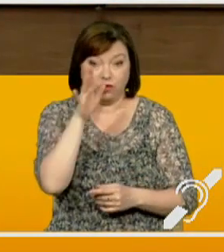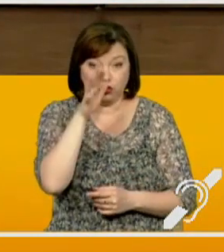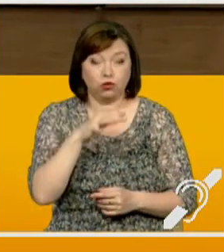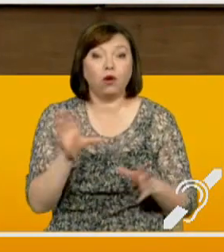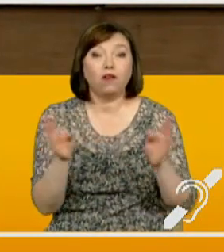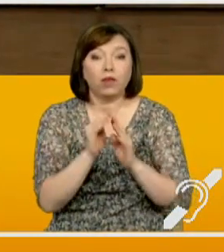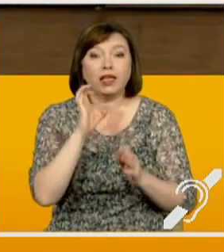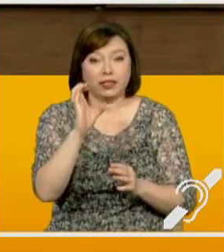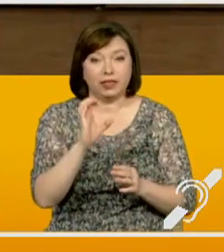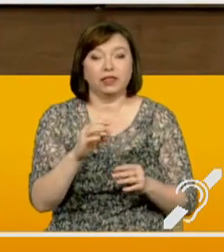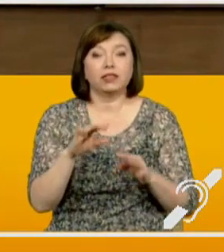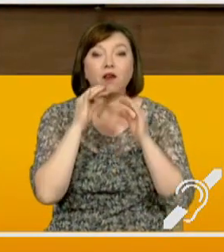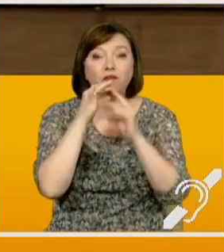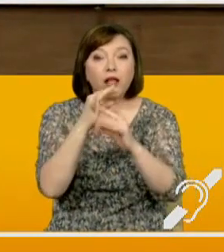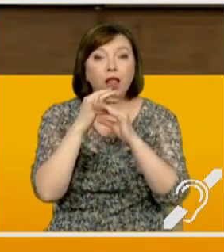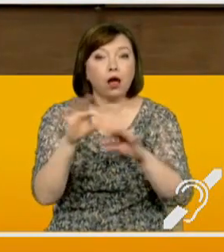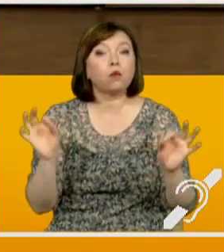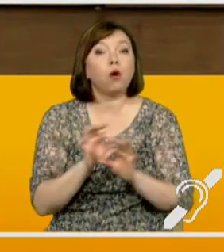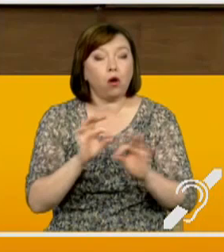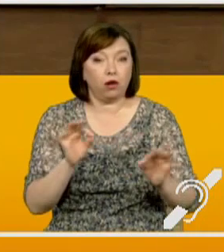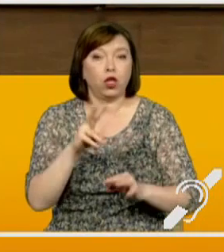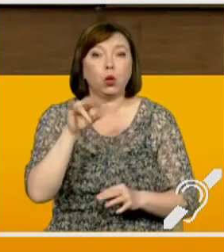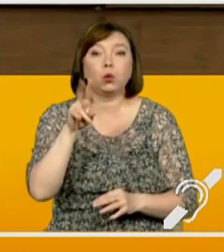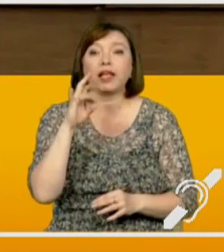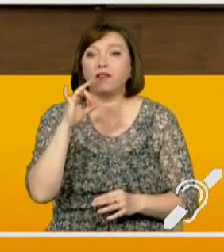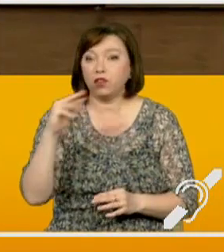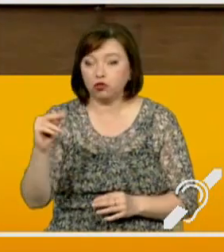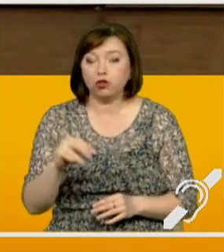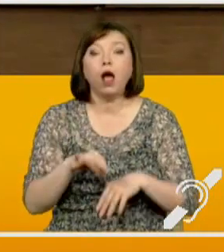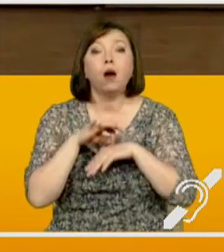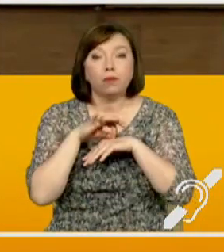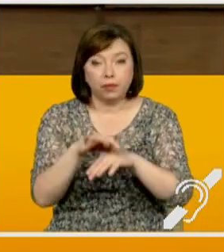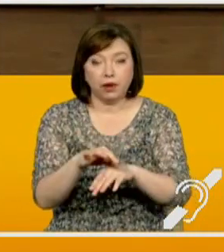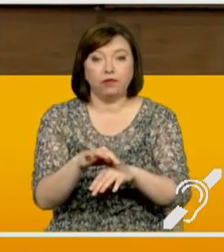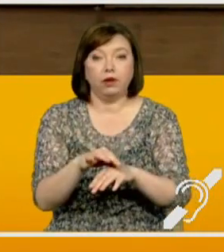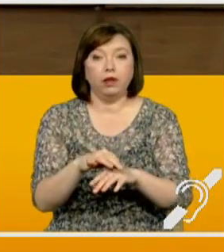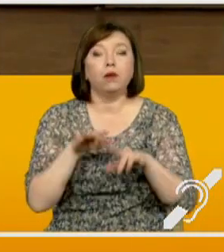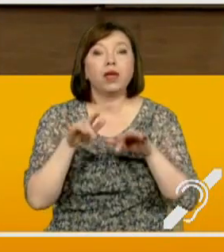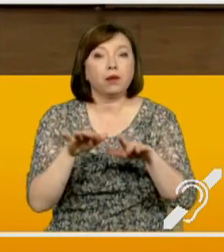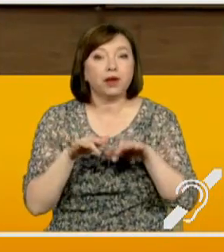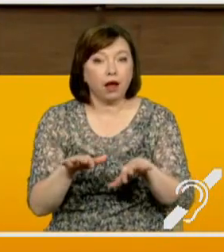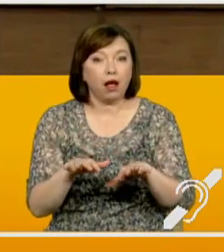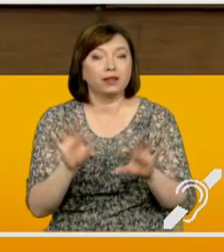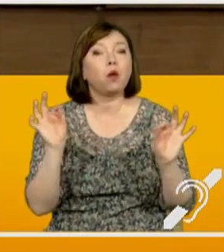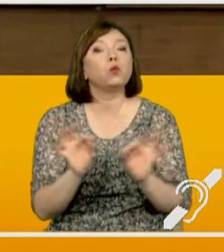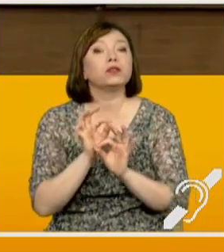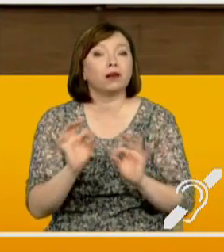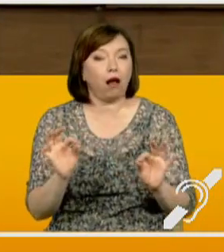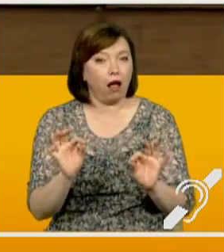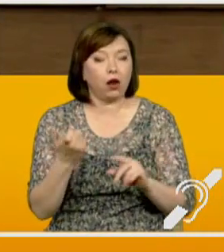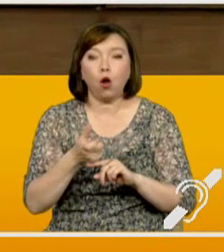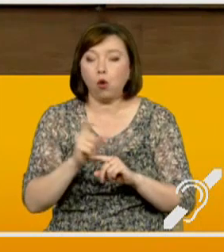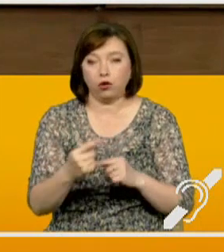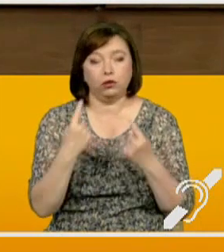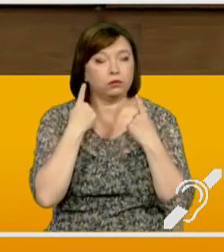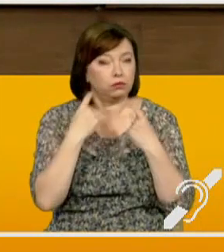în colaborare cu Filarmonica Națională Serghei Lunchevici, au organizat un eveniment de muzică de excepție aici,